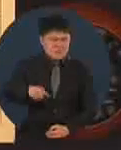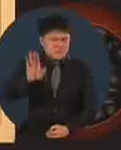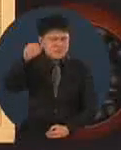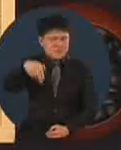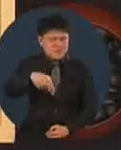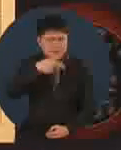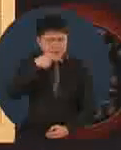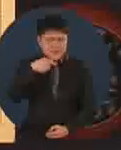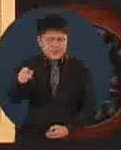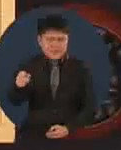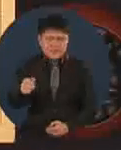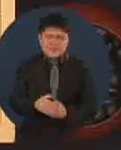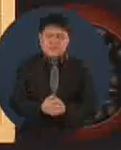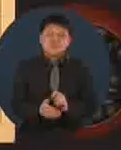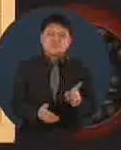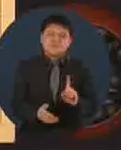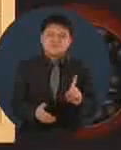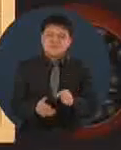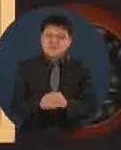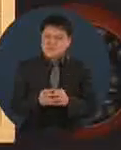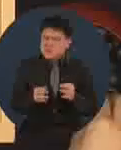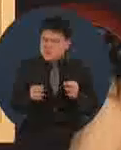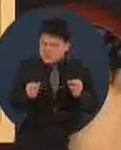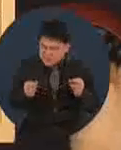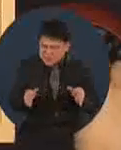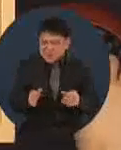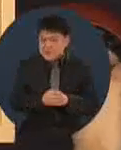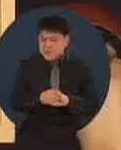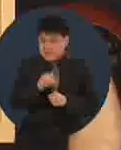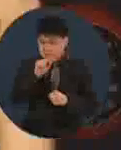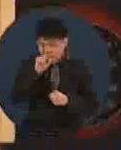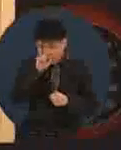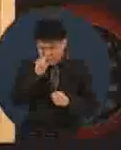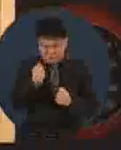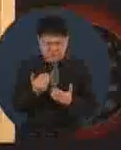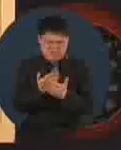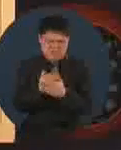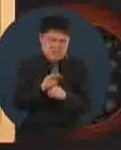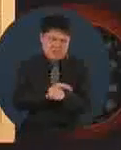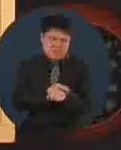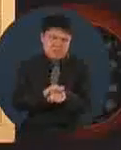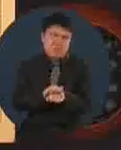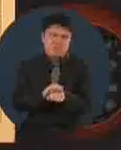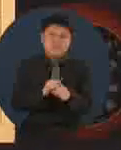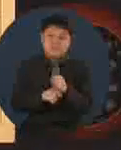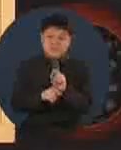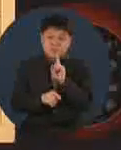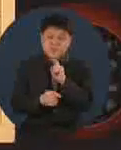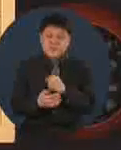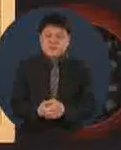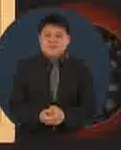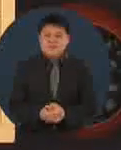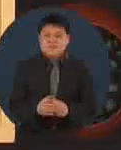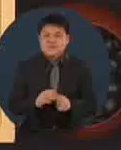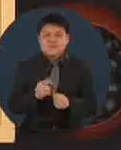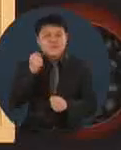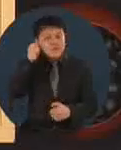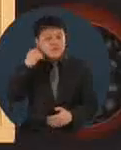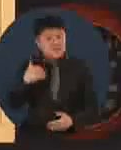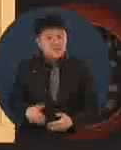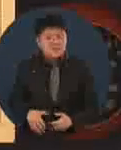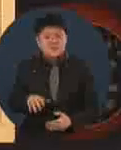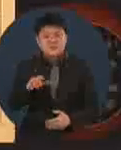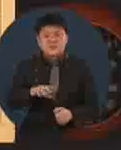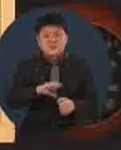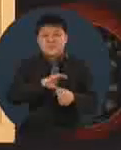바둑입니다, 사실. 그렇기 때문에 이렇게 오랜 세월 동안 좋은 성적을 낼 수가 있겠죠. 네. 중국에서도 세계 타이틀을